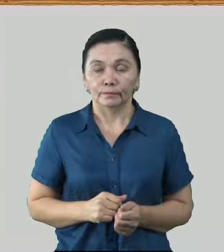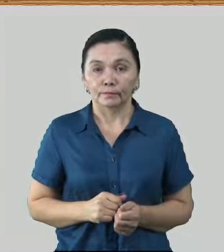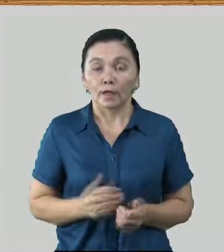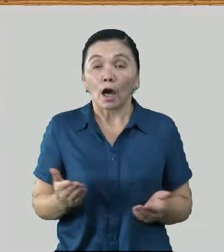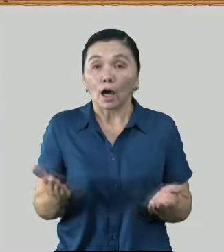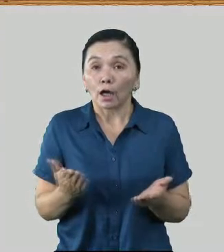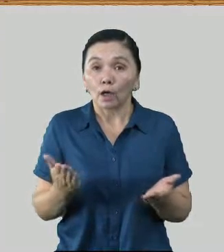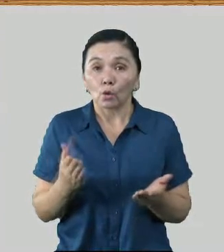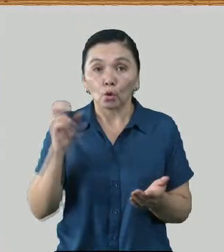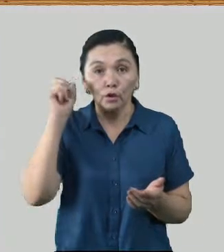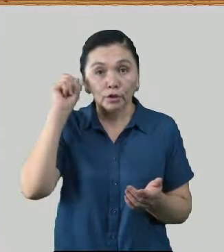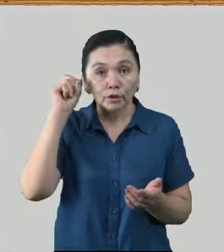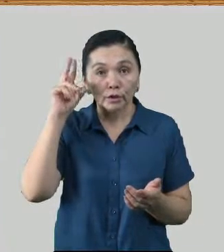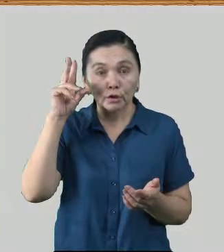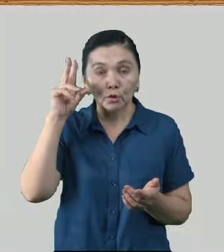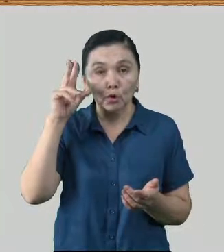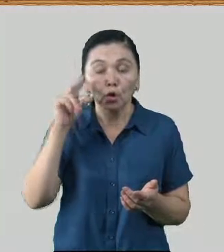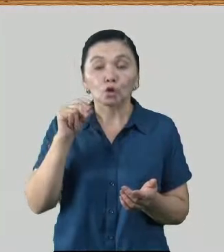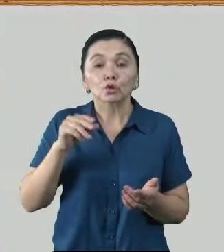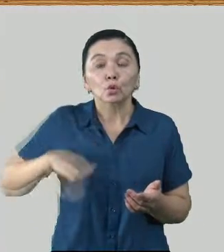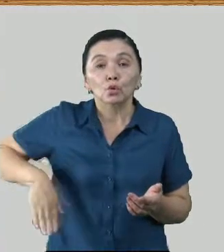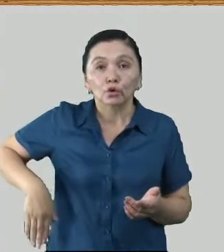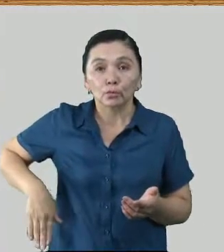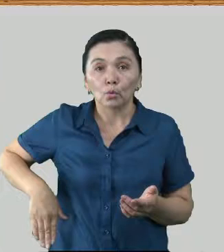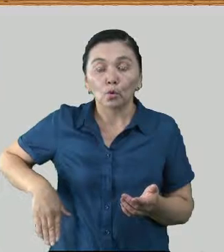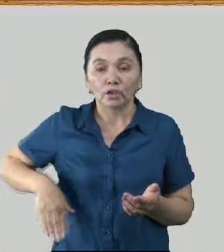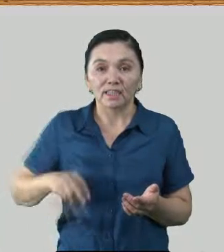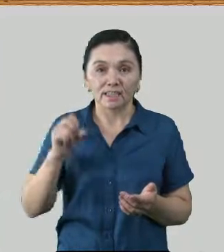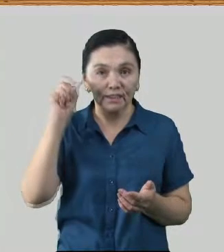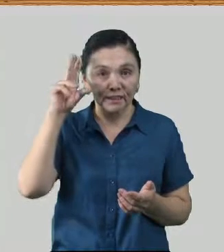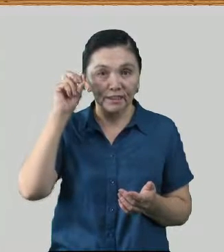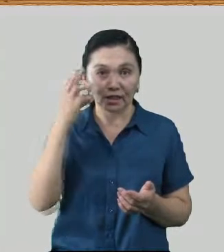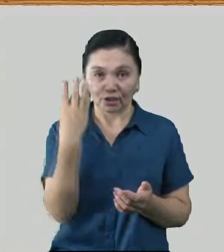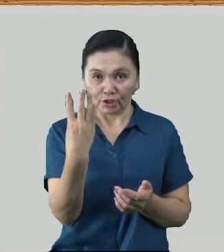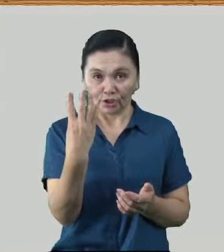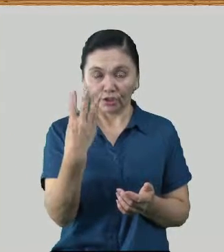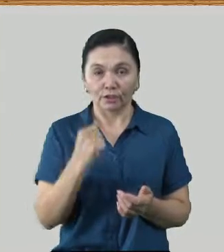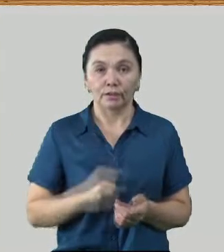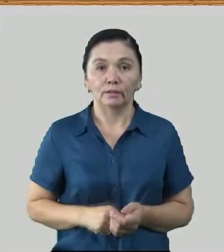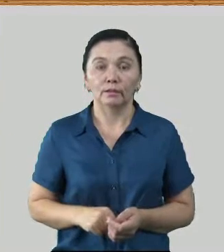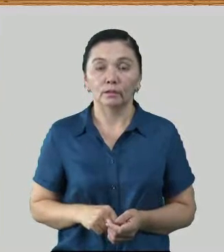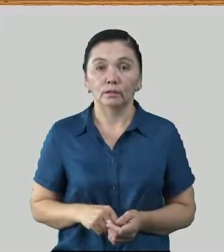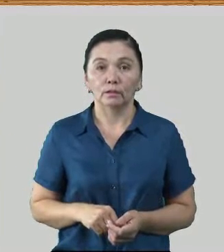А какое число стоит после числа 4?